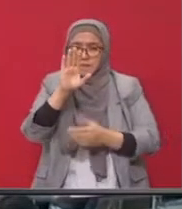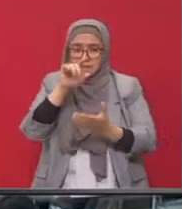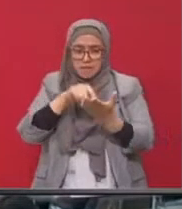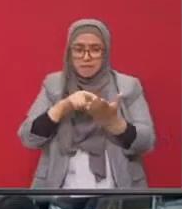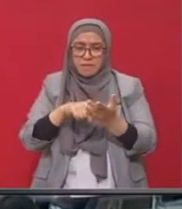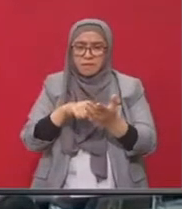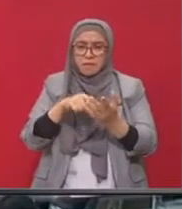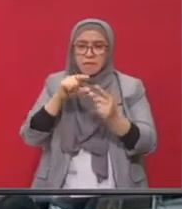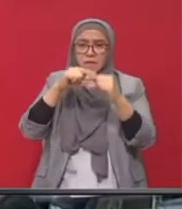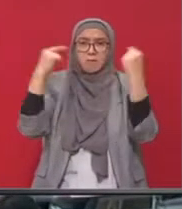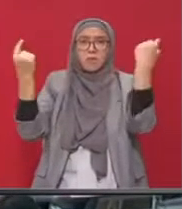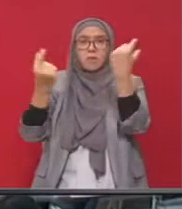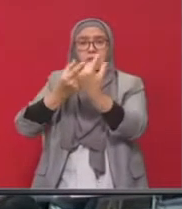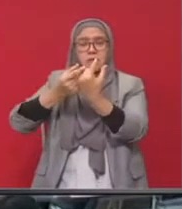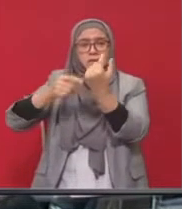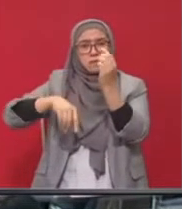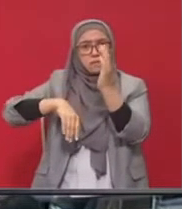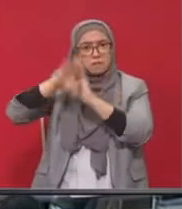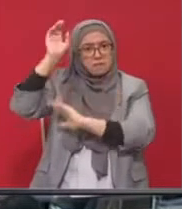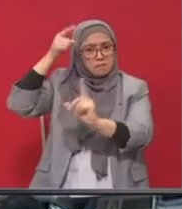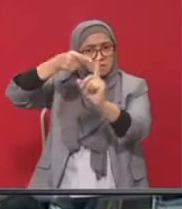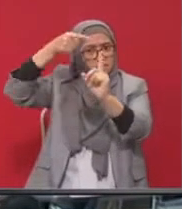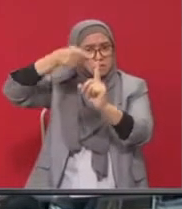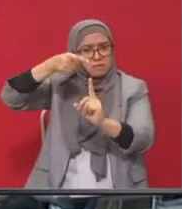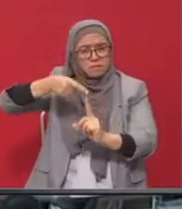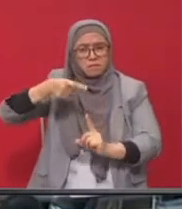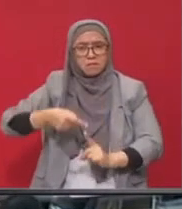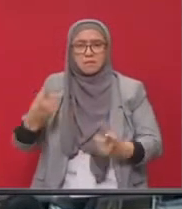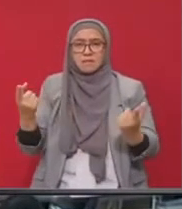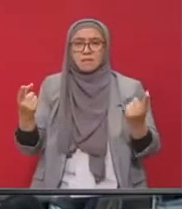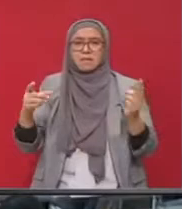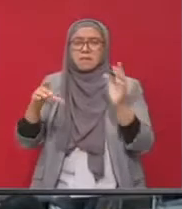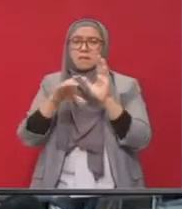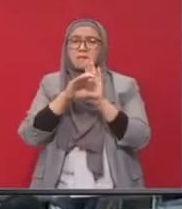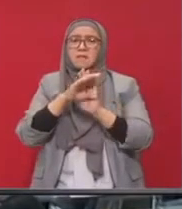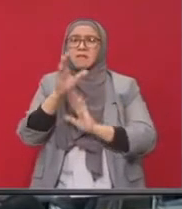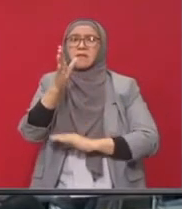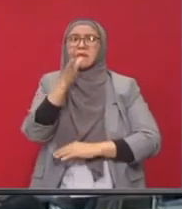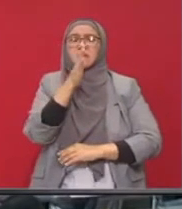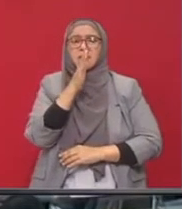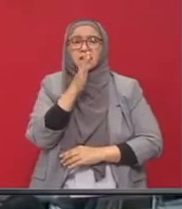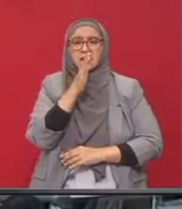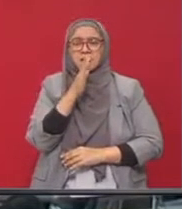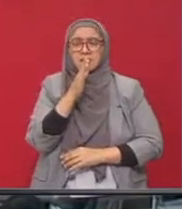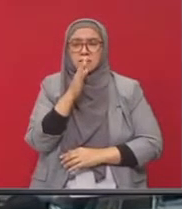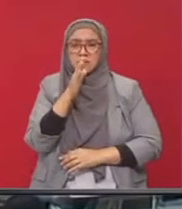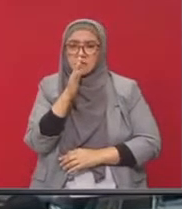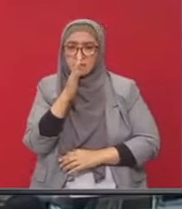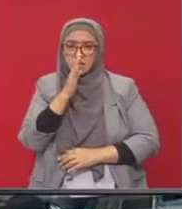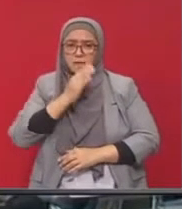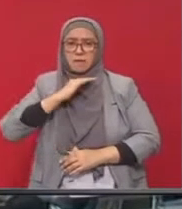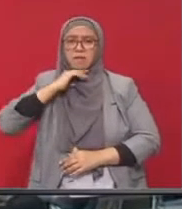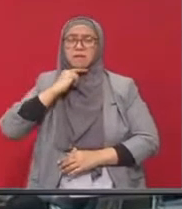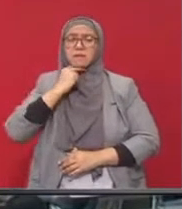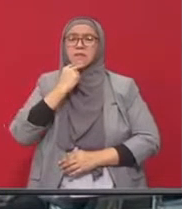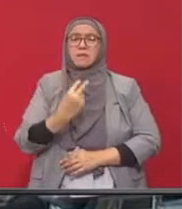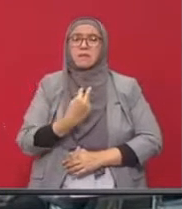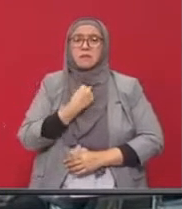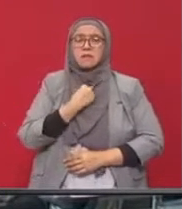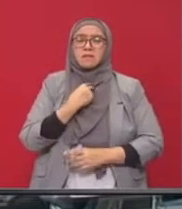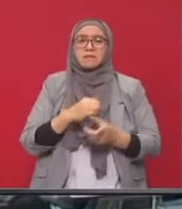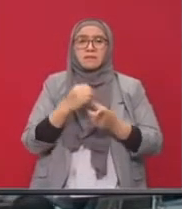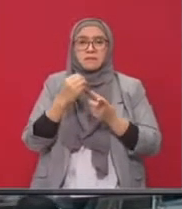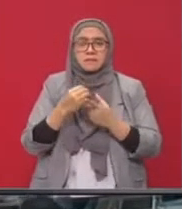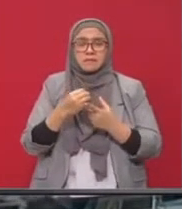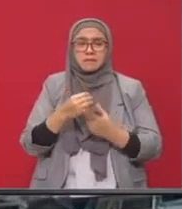persasa seperti ibu yang mengandung atau ibu yang sedang menyusui anak